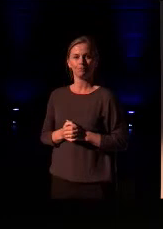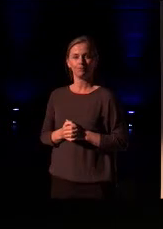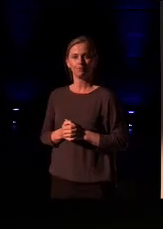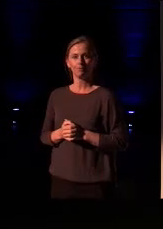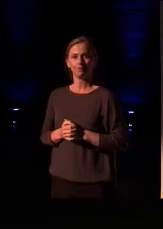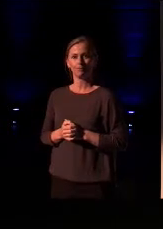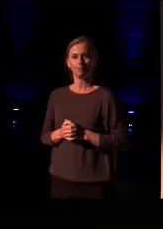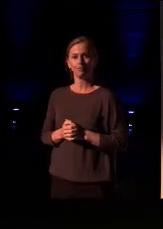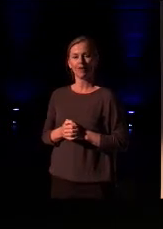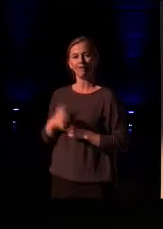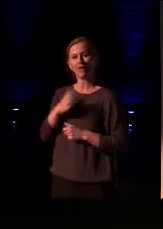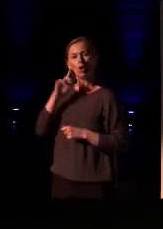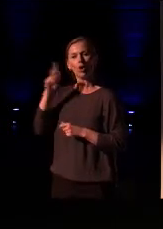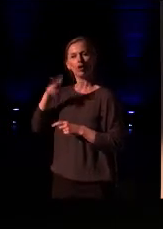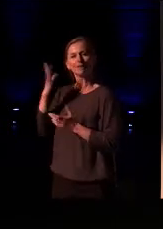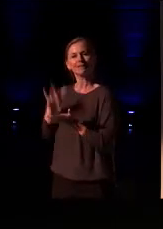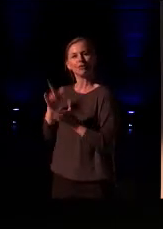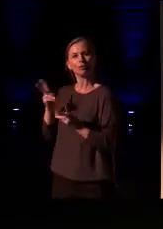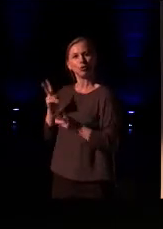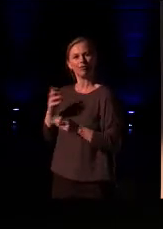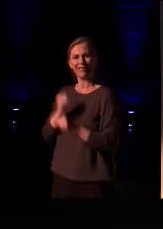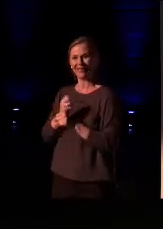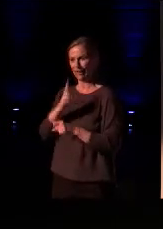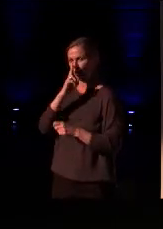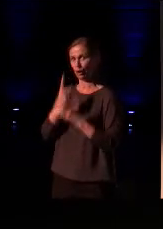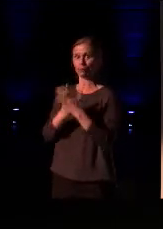Det hører vi ellers også, så det ikke noe nytt.